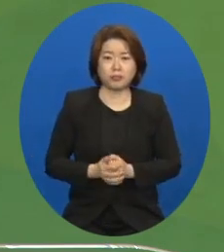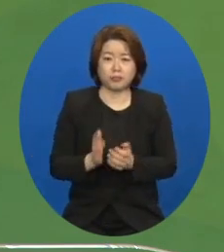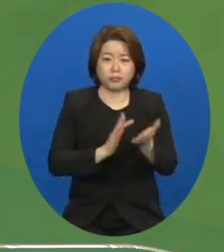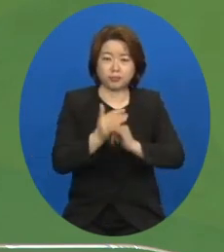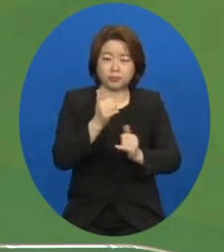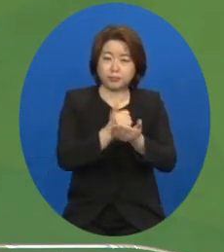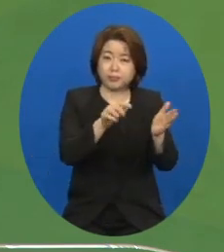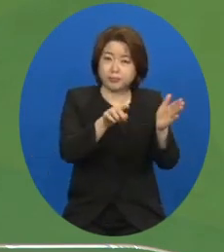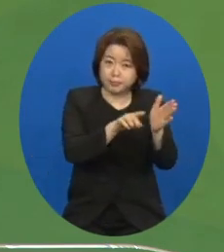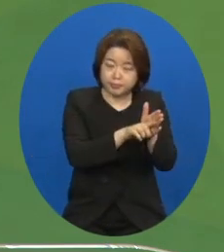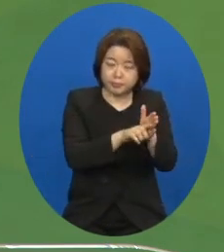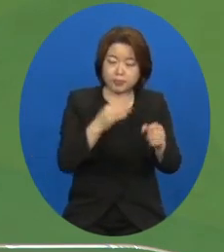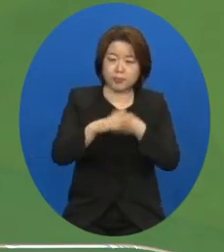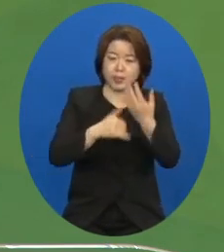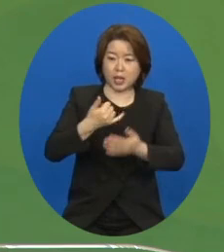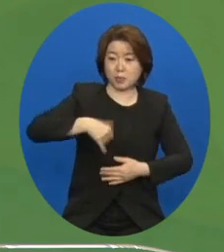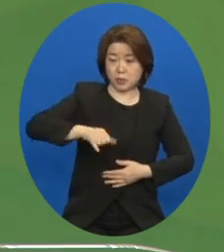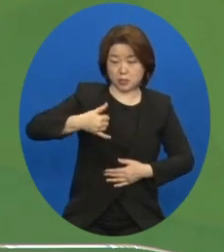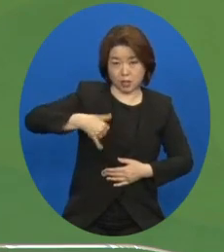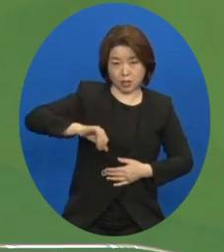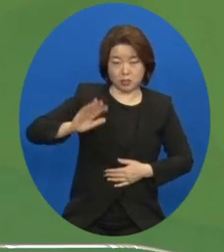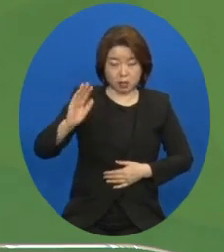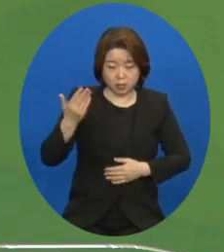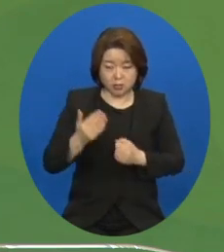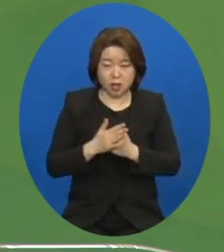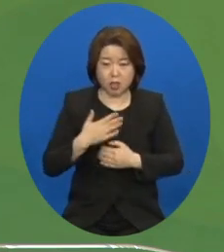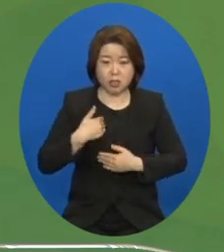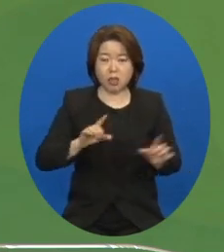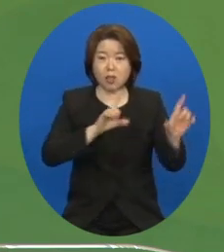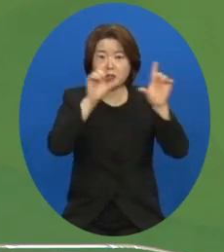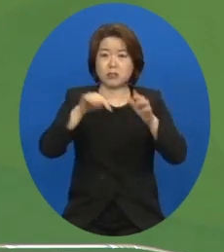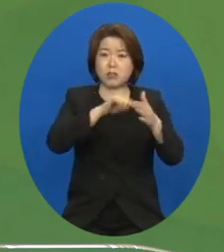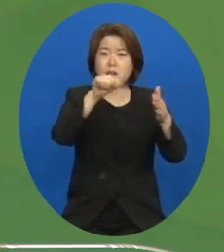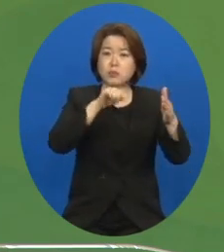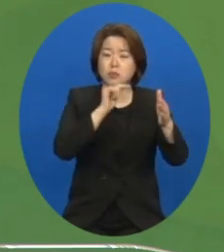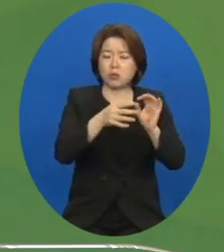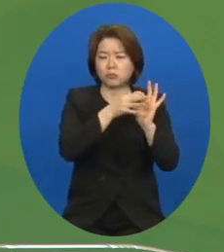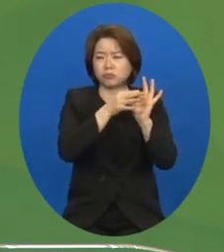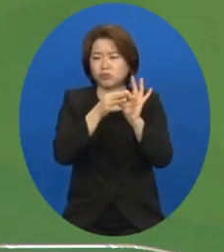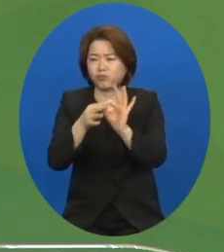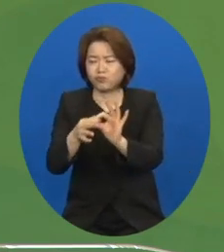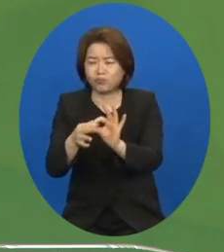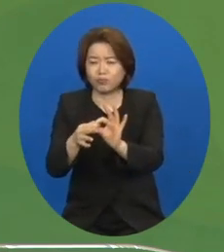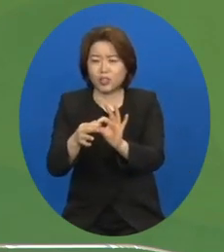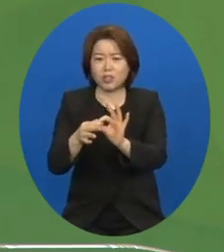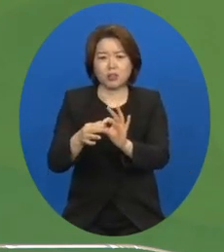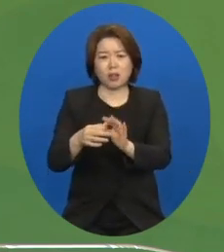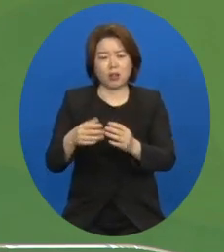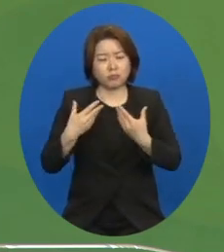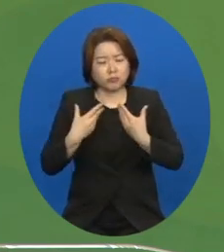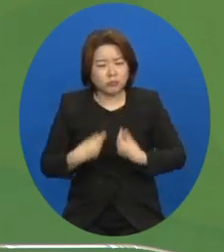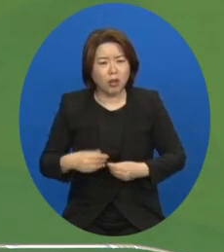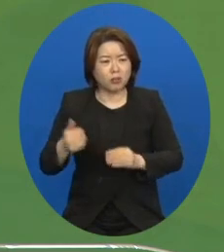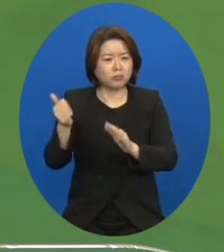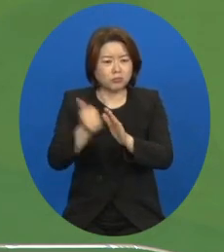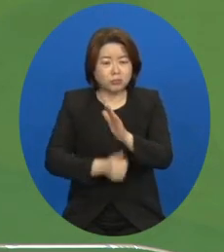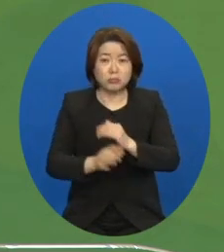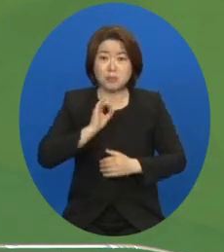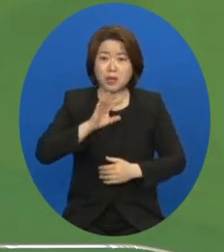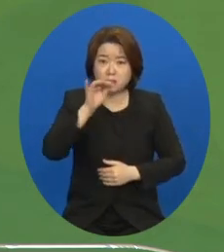예수를 믿고 하나님의 자녀가 되었는데 내 삶 속에서 계속되는 실패와 좌절밖에 없어요.